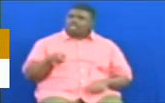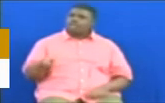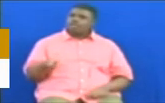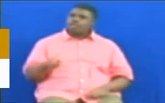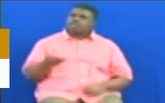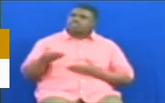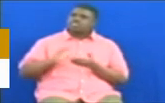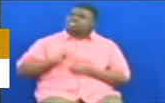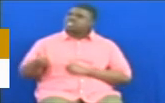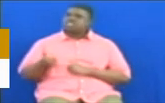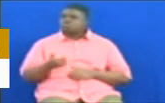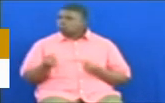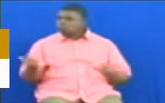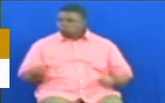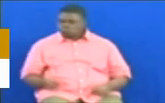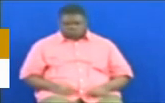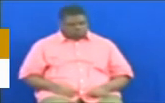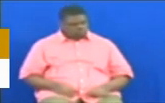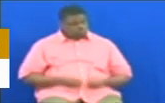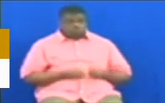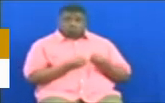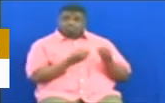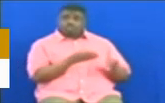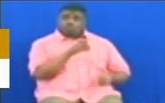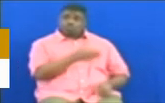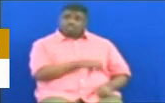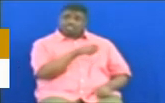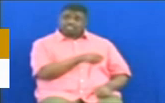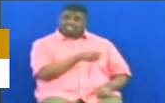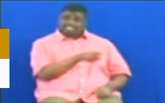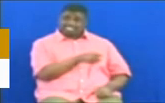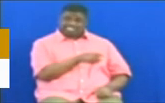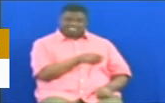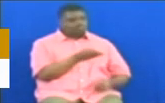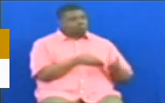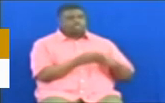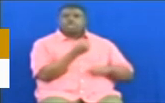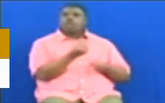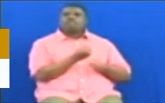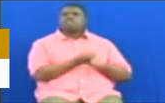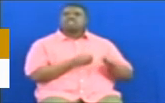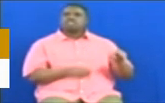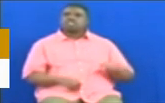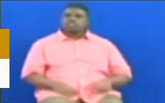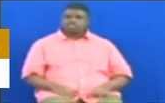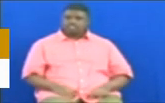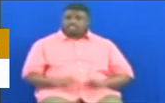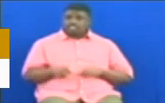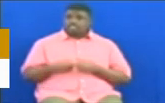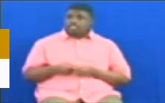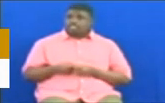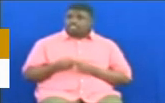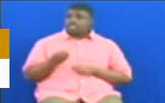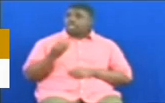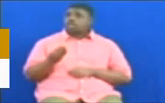na permit, ambayo tukimletea waziri hii ya conclude waziri, biashara hazitafanyika. Lakini ile